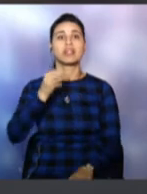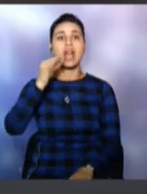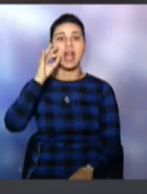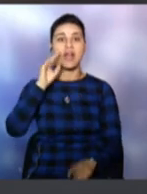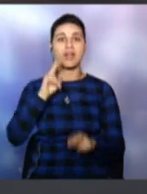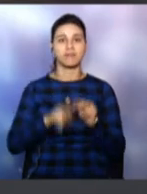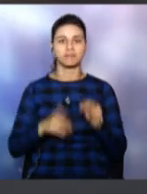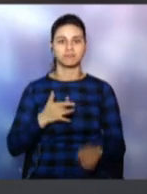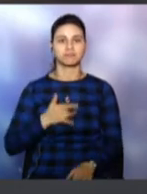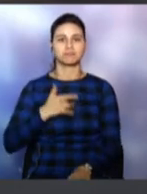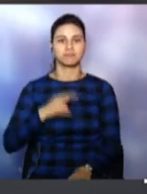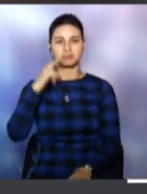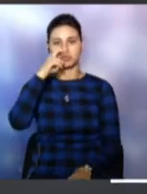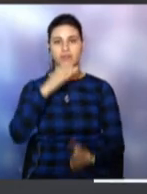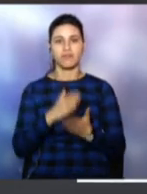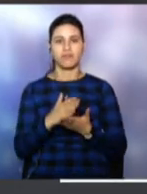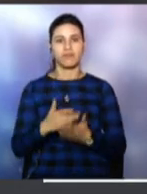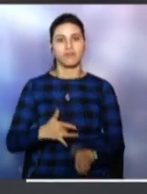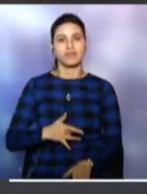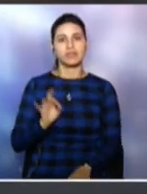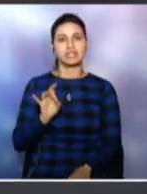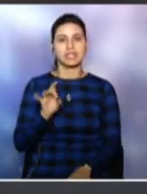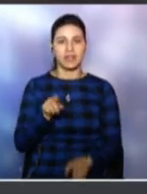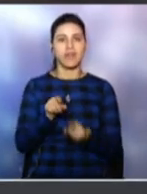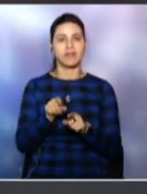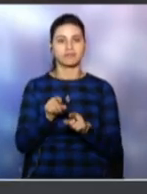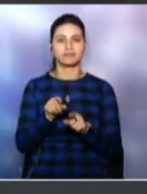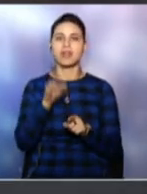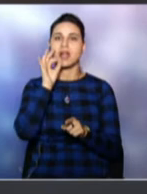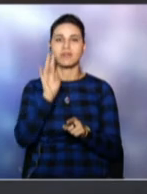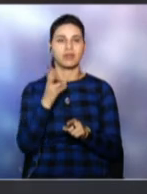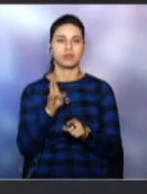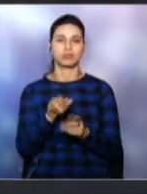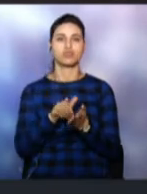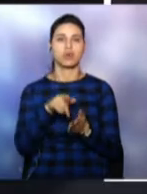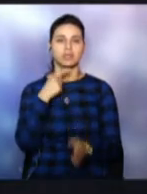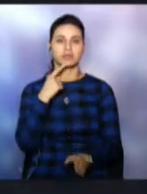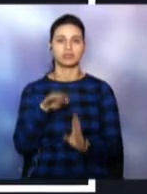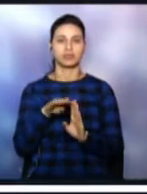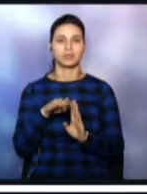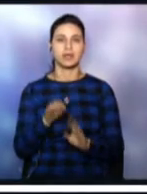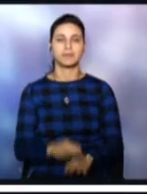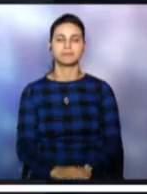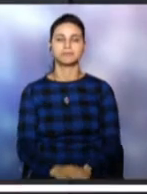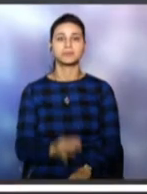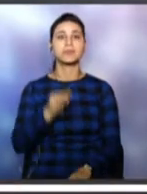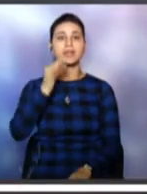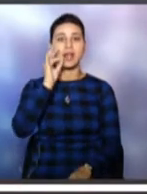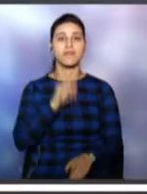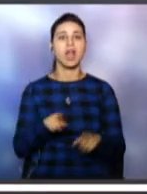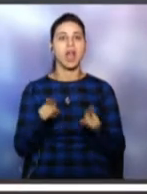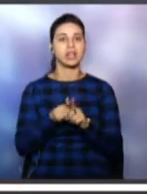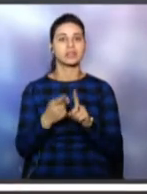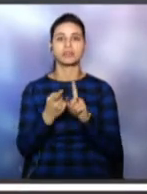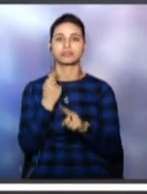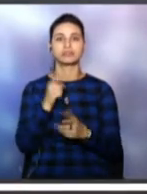ვის შემდეგ გულწმარვა ან ტკივილი კუჭის არეში გაწუხებთ, მასზე უარი უნდა თქვათ. ყავა ასევე უნდა